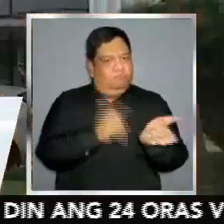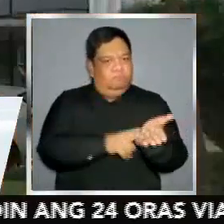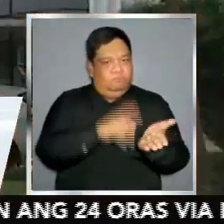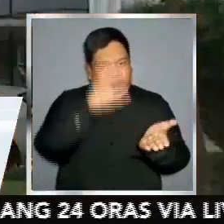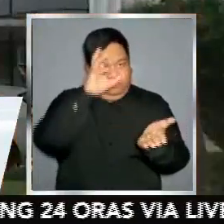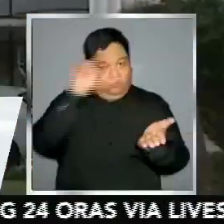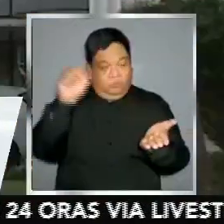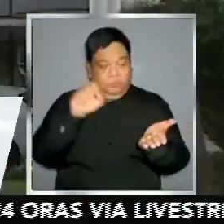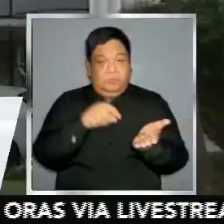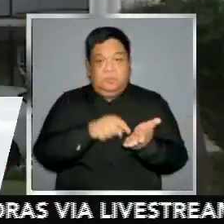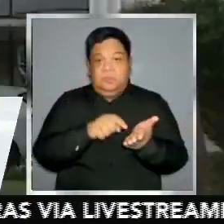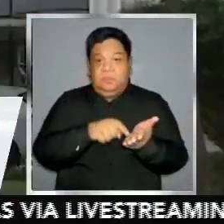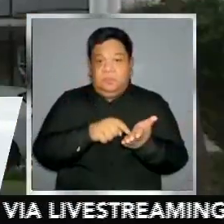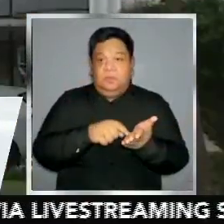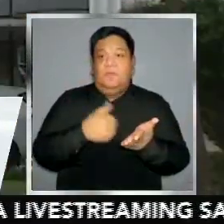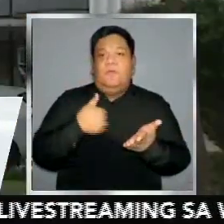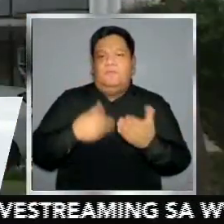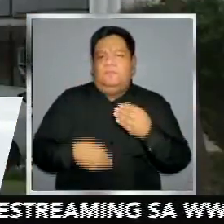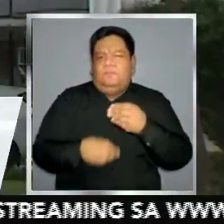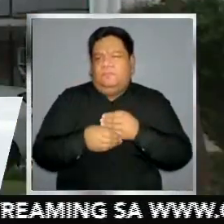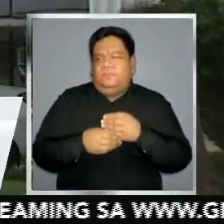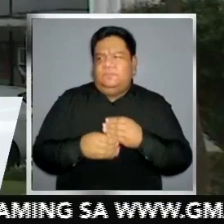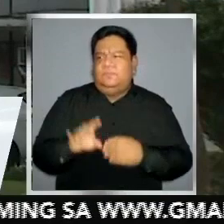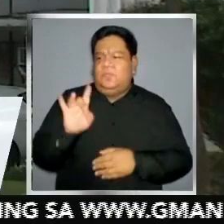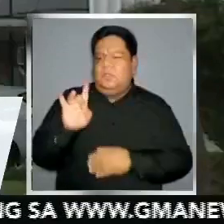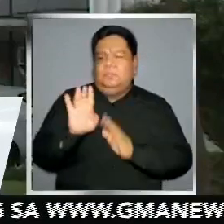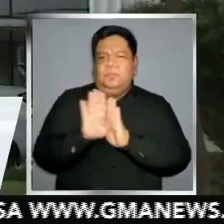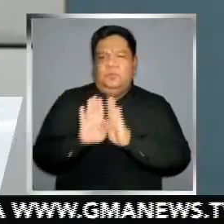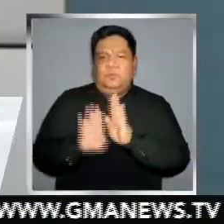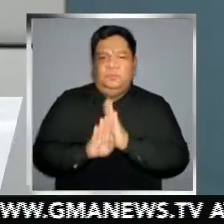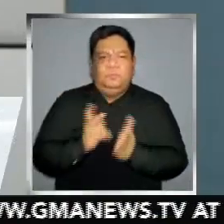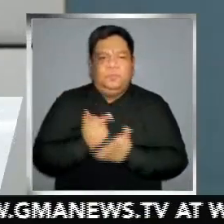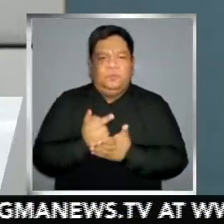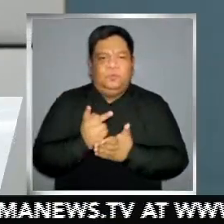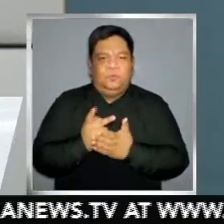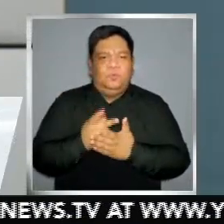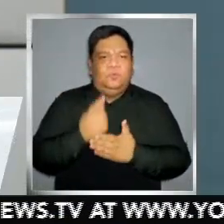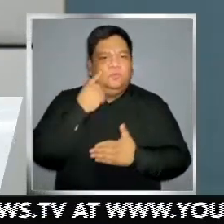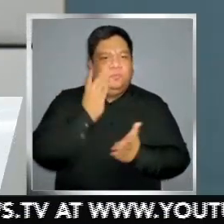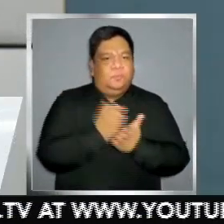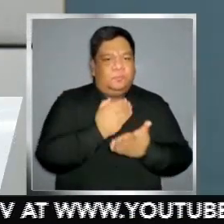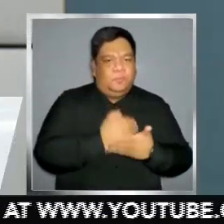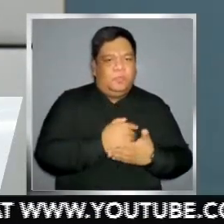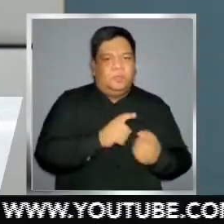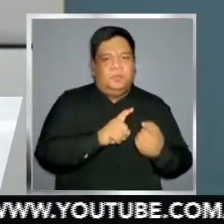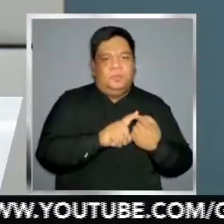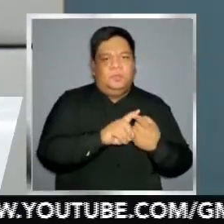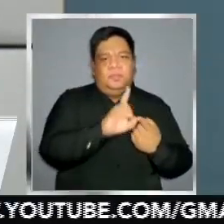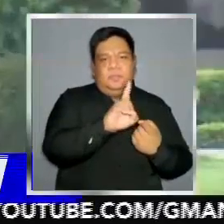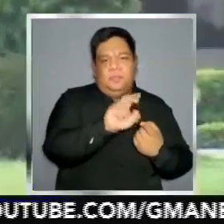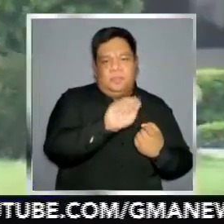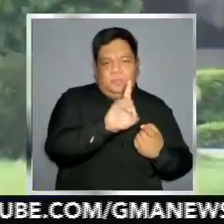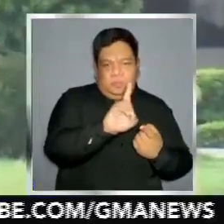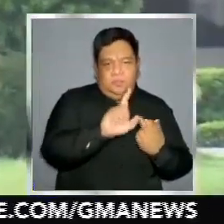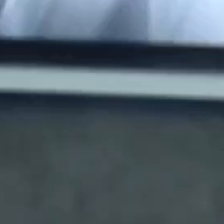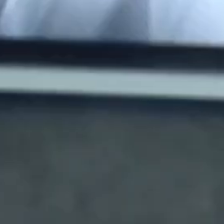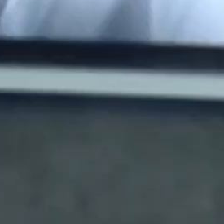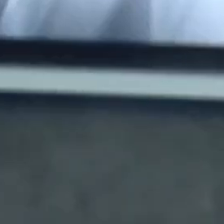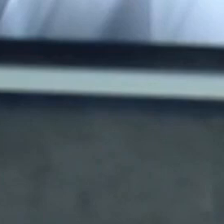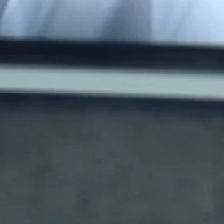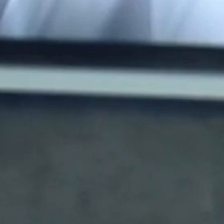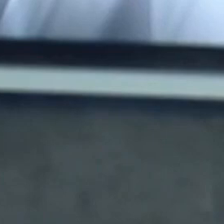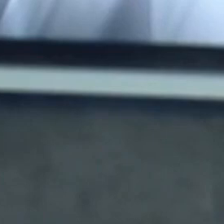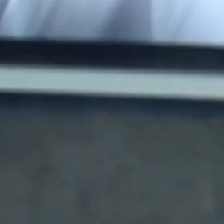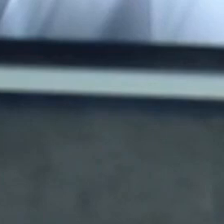bersyon, nadagdagan ang mahigit 8 bilyong piso ang pondo ng Department of National Defense at Armed Forces of the Philippines.